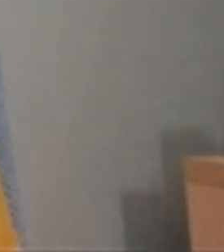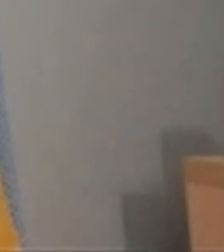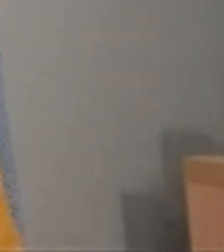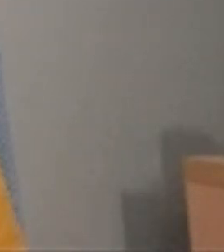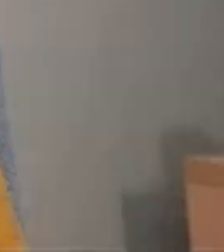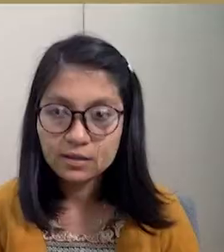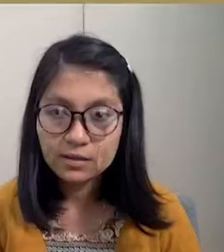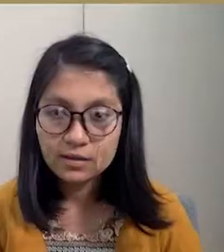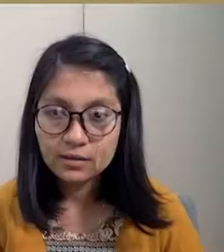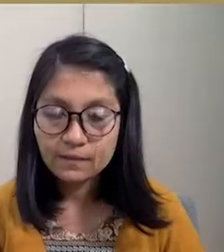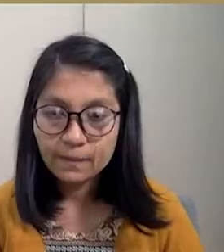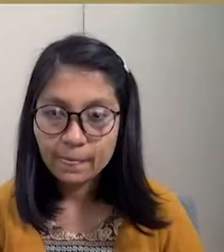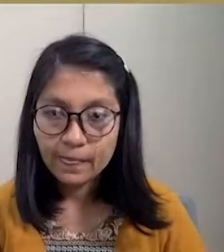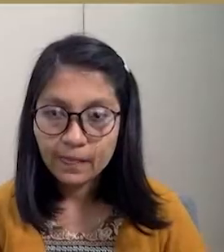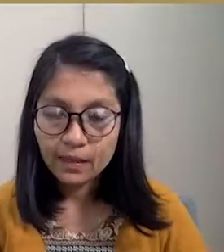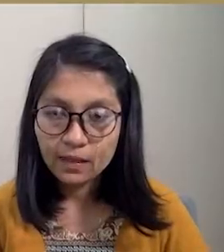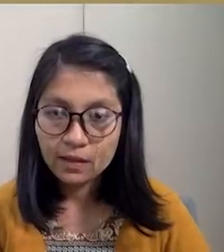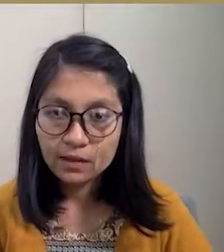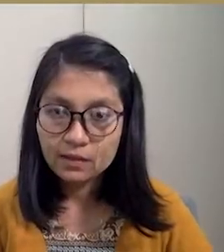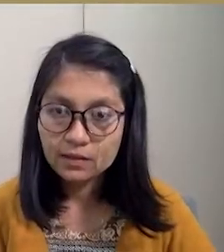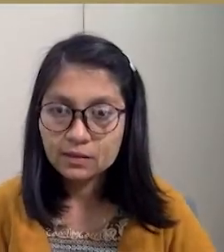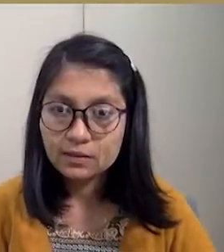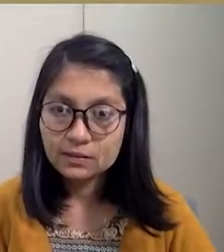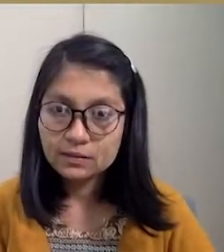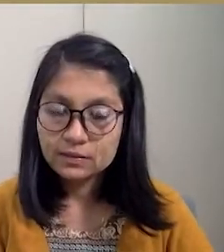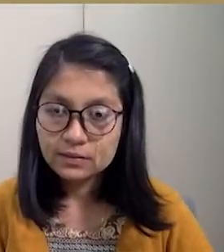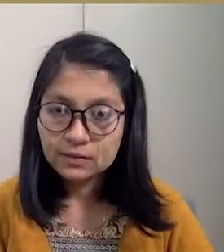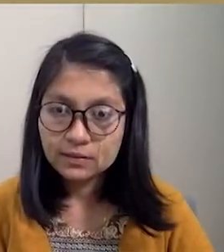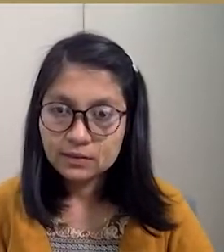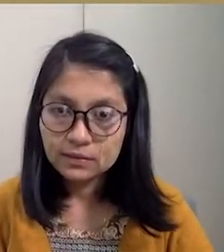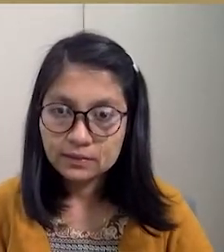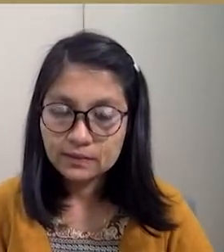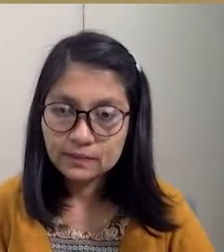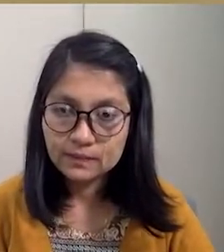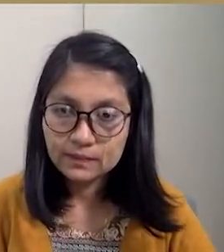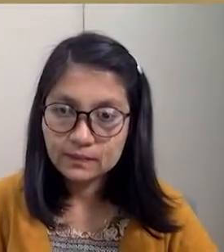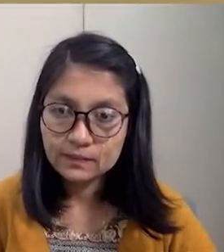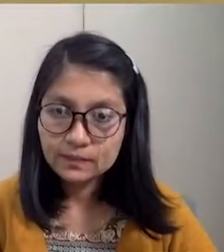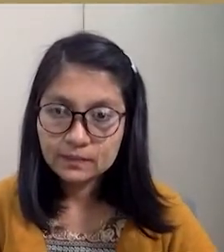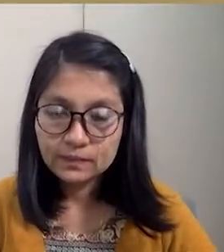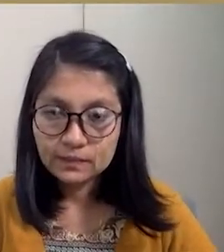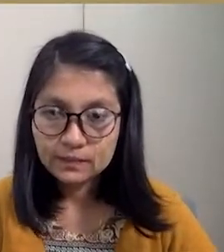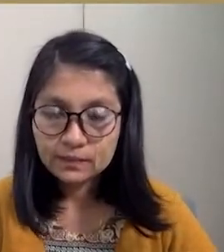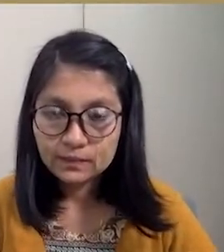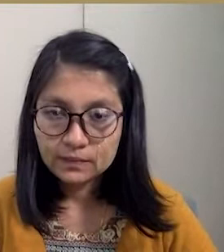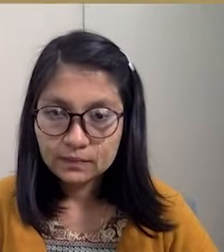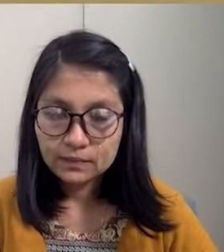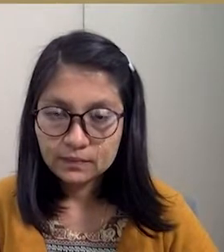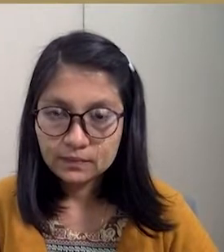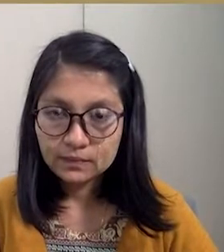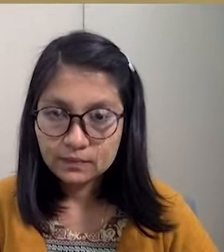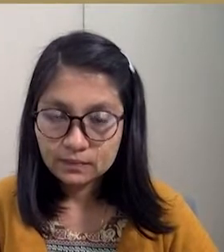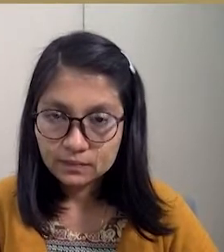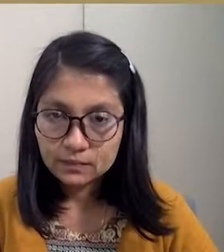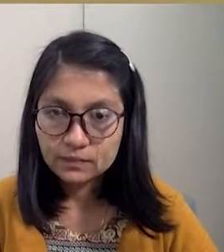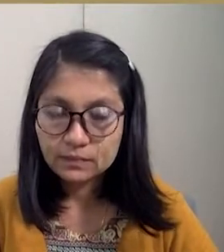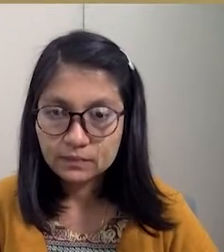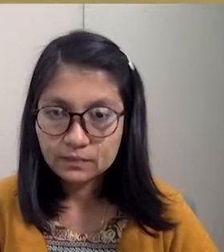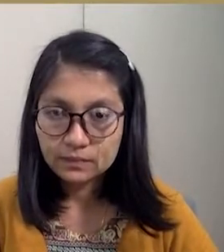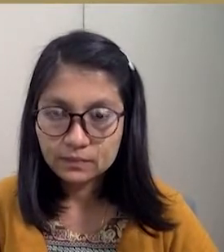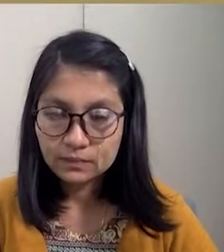ဖြစ်နေလဲရှင ်အာကျွန်တော်တို့ဟိုရေဦးရအဖြစ်ပြောမယ်ဆိုလို့ရှိရင်တော့ရေလုံသားတွေအတွ